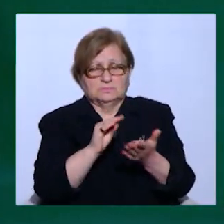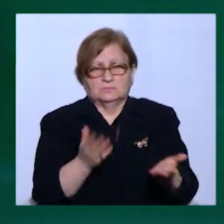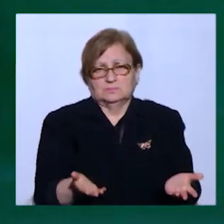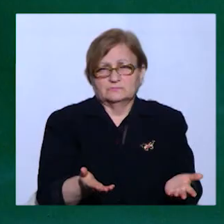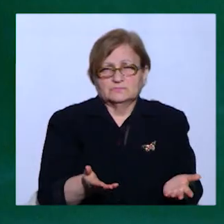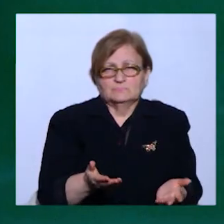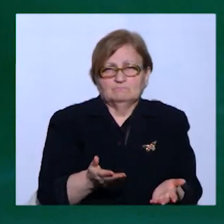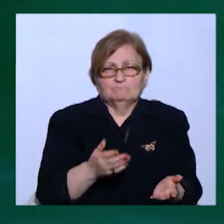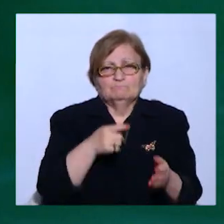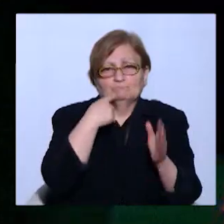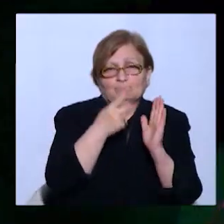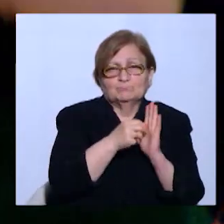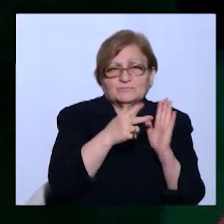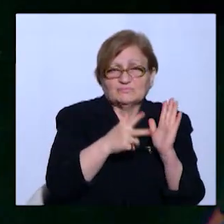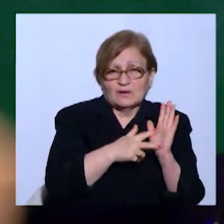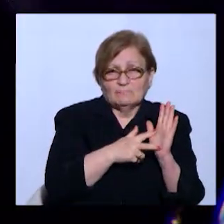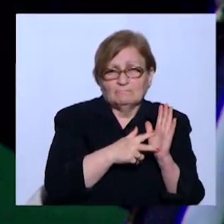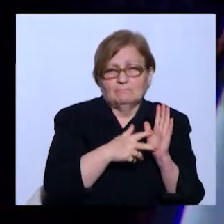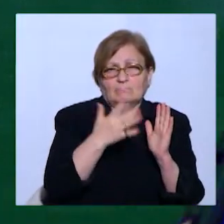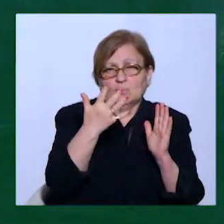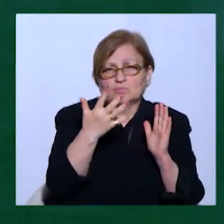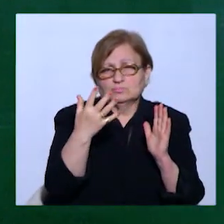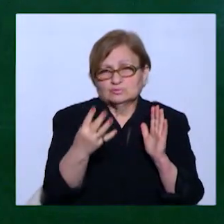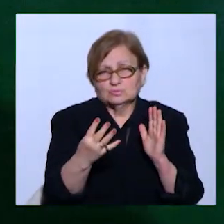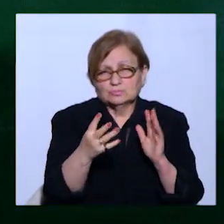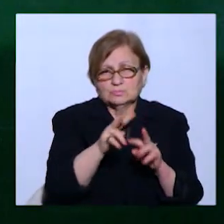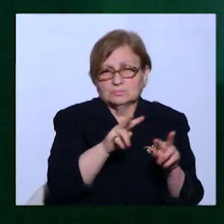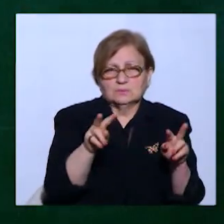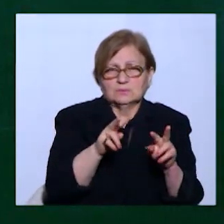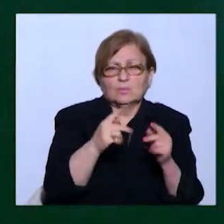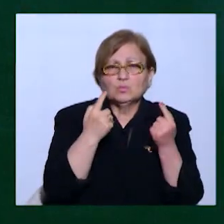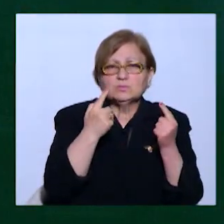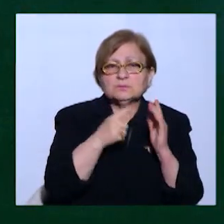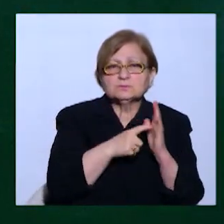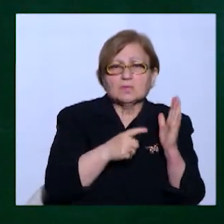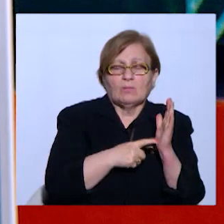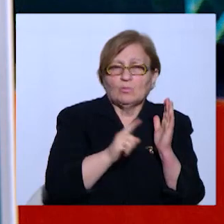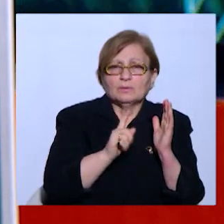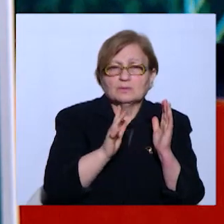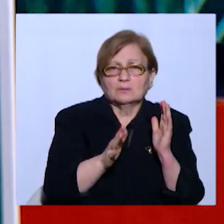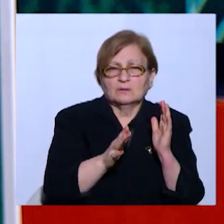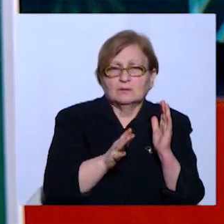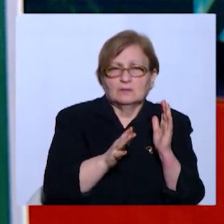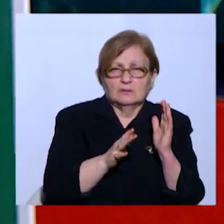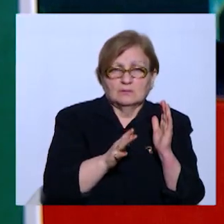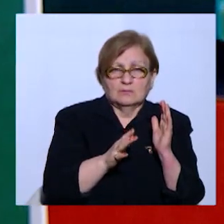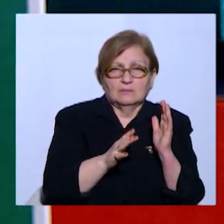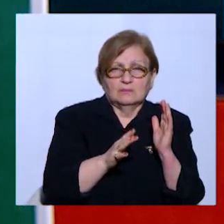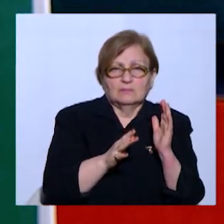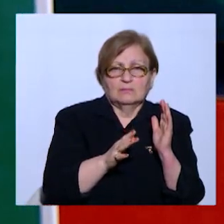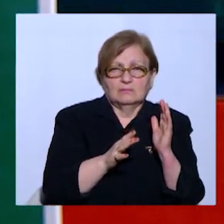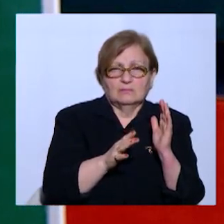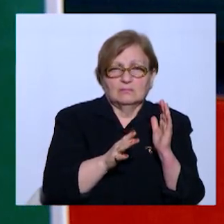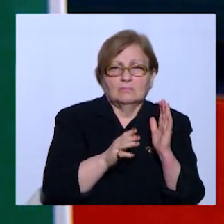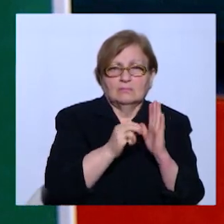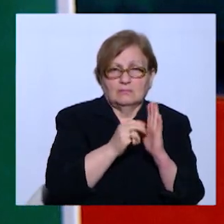18-ის და 54-ის საერთო უდიდესი გამყოფი რა იქნება? თუ ბატონო დაწერე 18